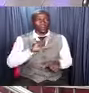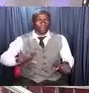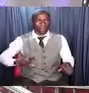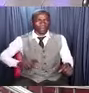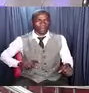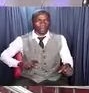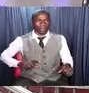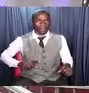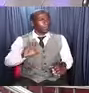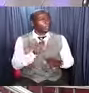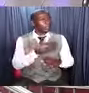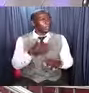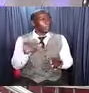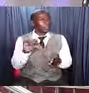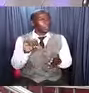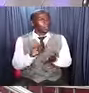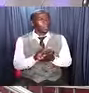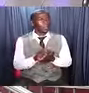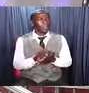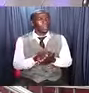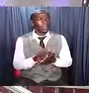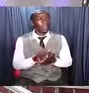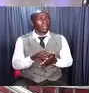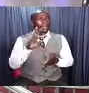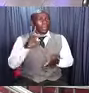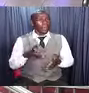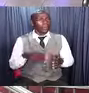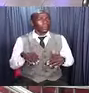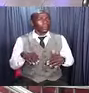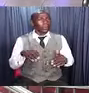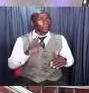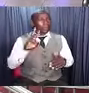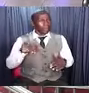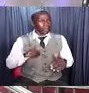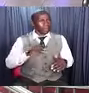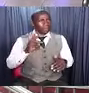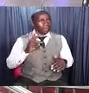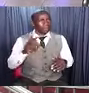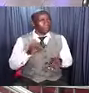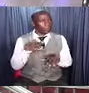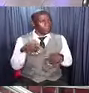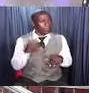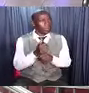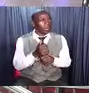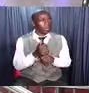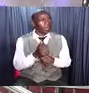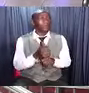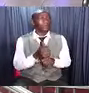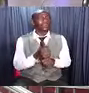work of God. Si tunaimba hivyo, si? That's what we sing, right? Oh, nitafanya. Yes, I will do it. Basi tufanyeni kazi, then do the